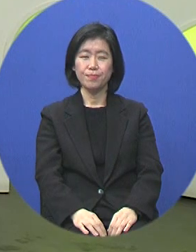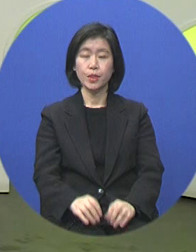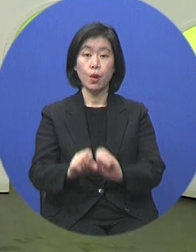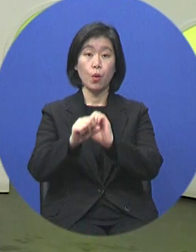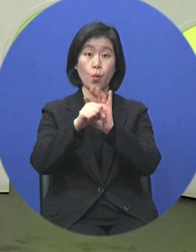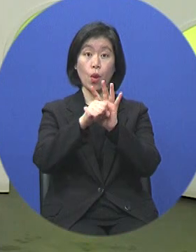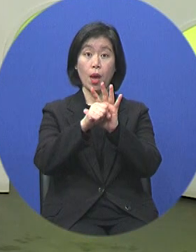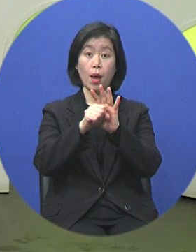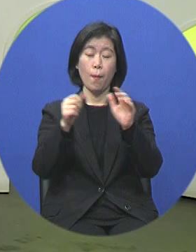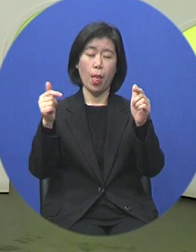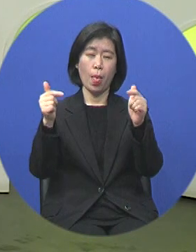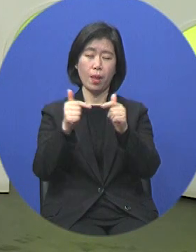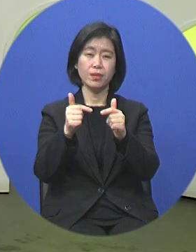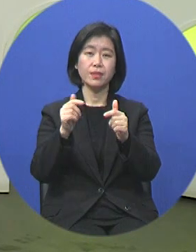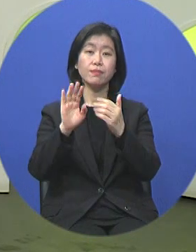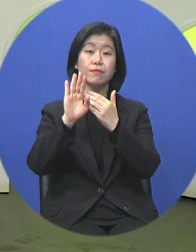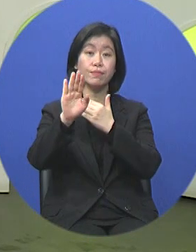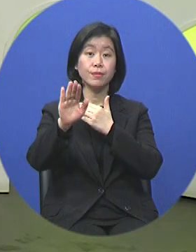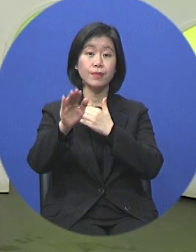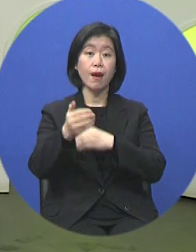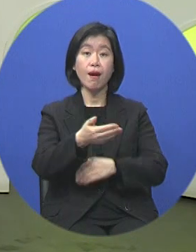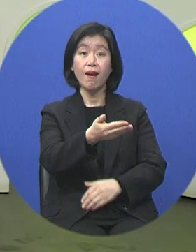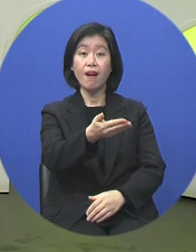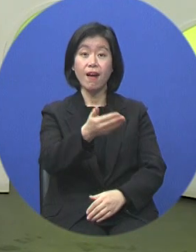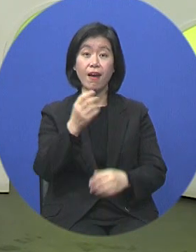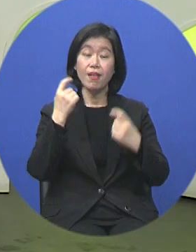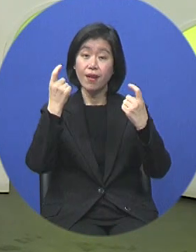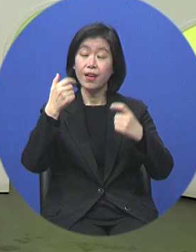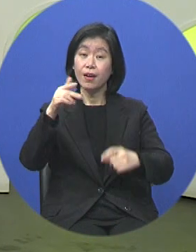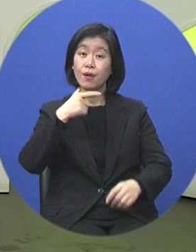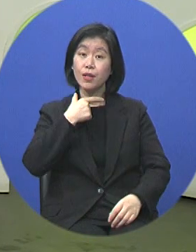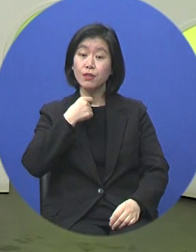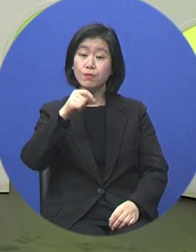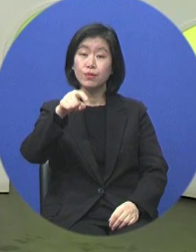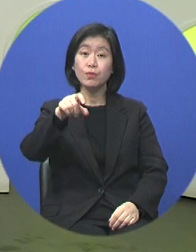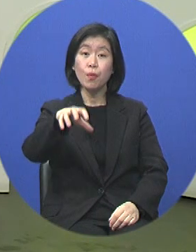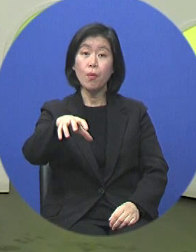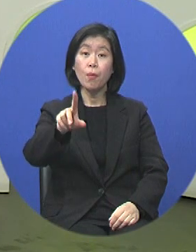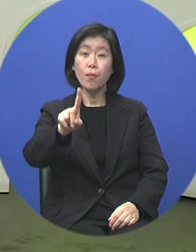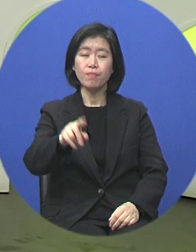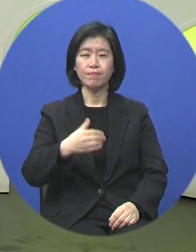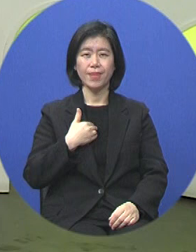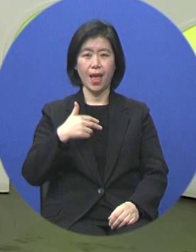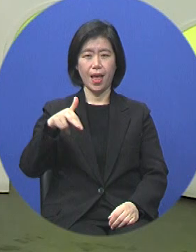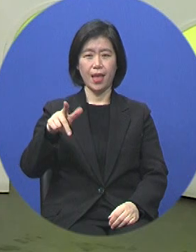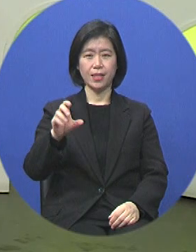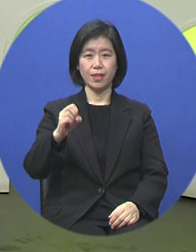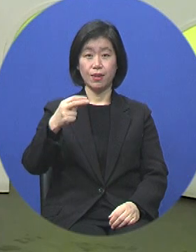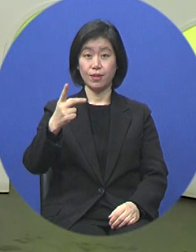코로나가 끝나면은 어디를 가장 여행 가고 싶으세요? 저는요, 정동진을 네. 좋아합니다.